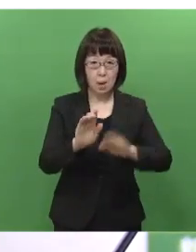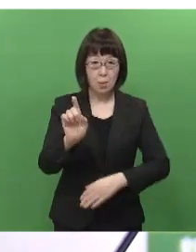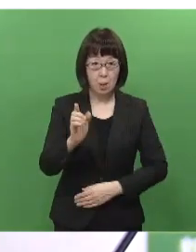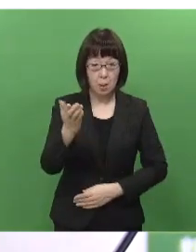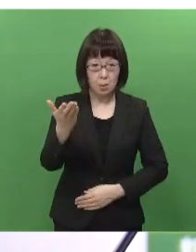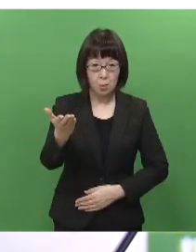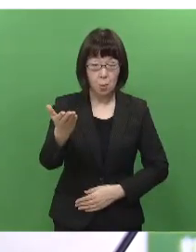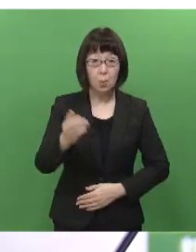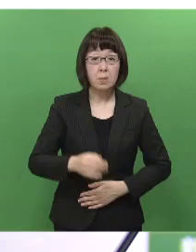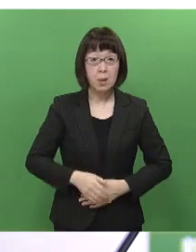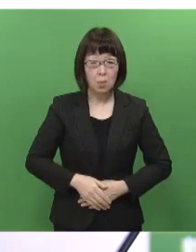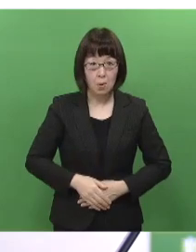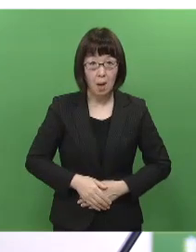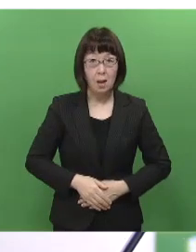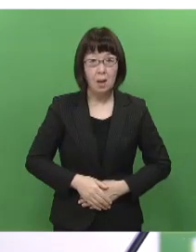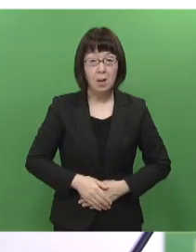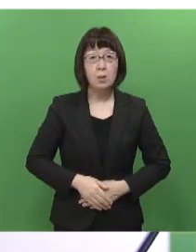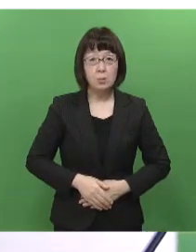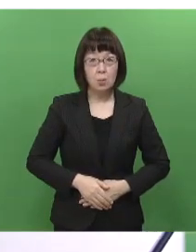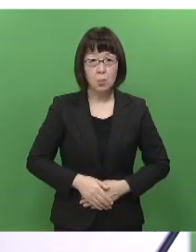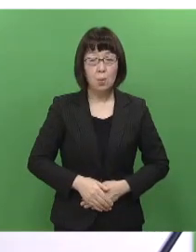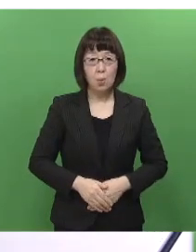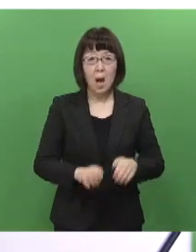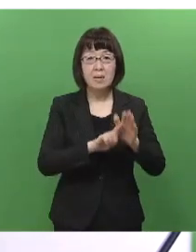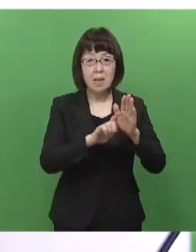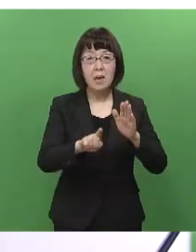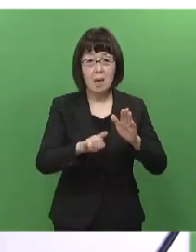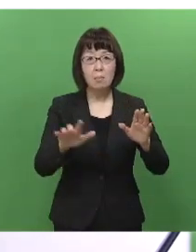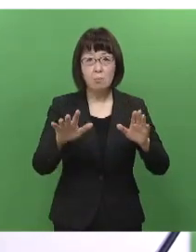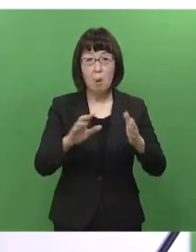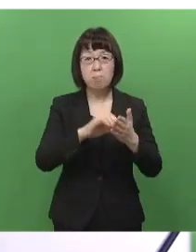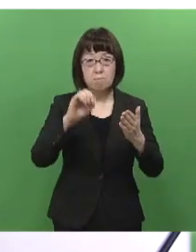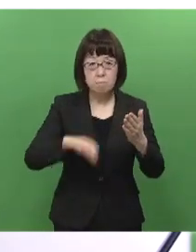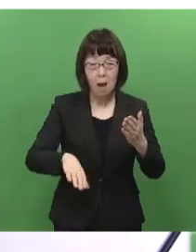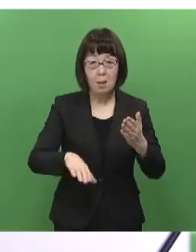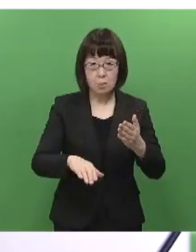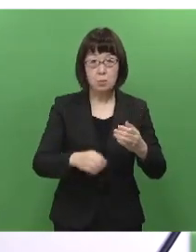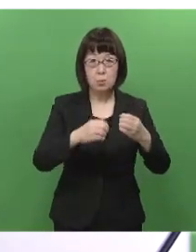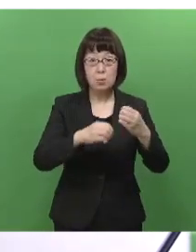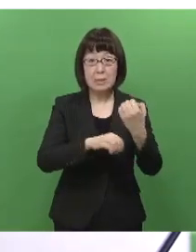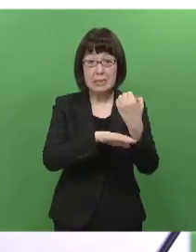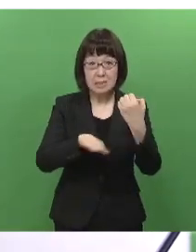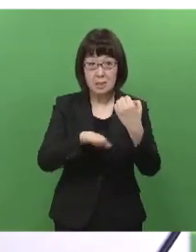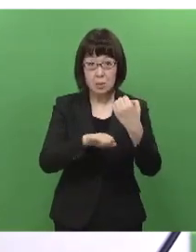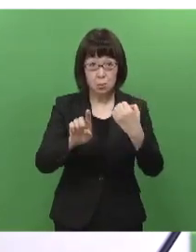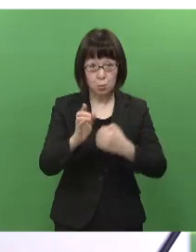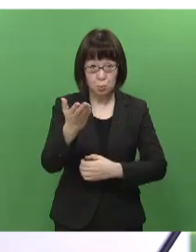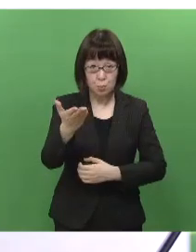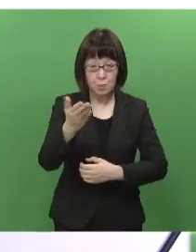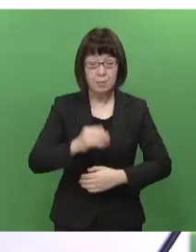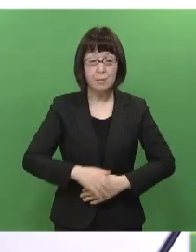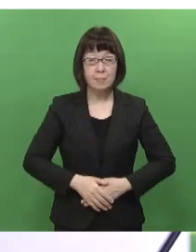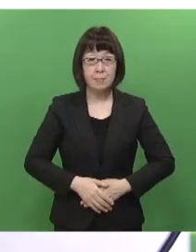るのかと、それにどのように解除基準みたいなのをどのように考えているか、お聞かせいただけますでしょうか。